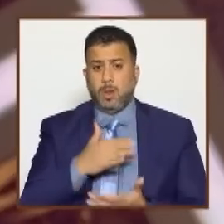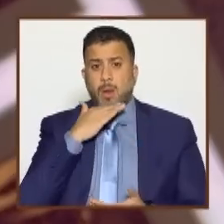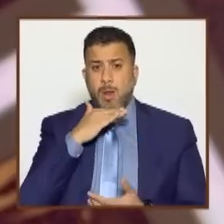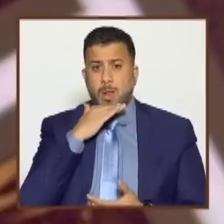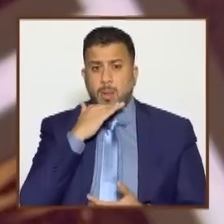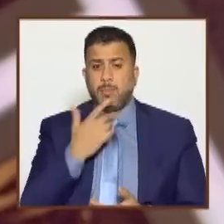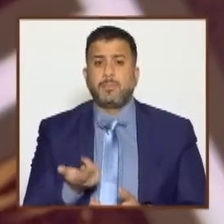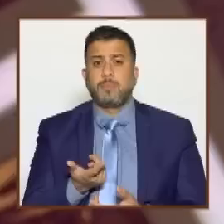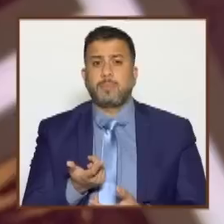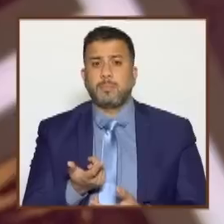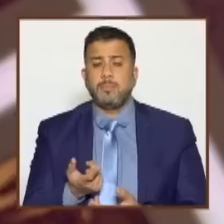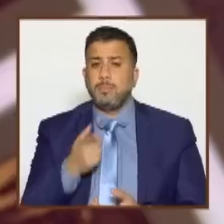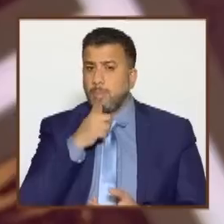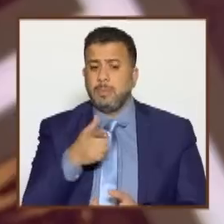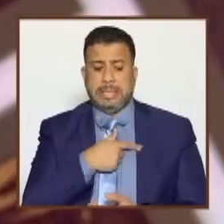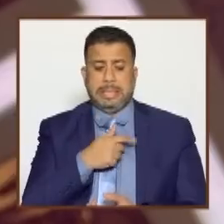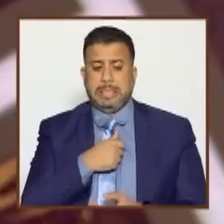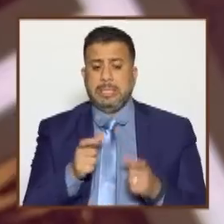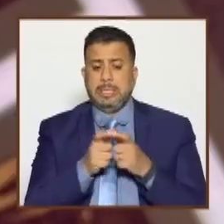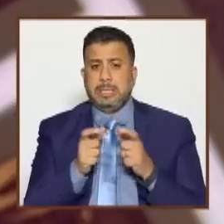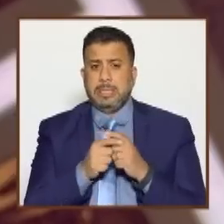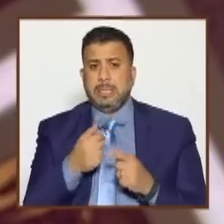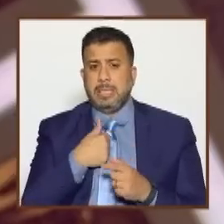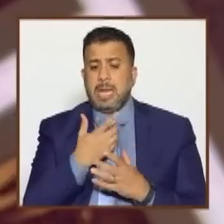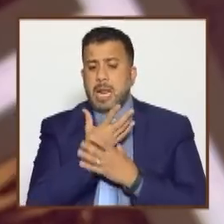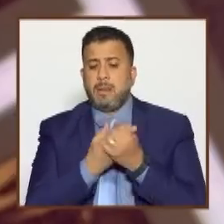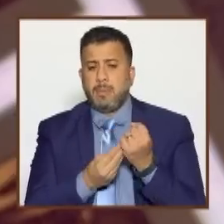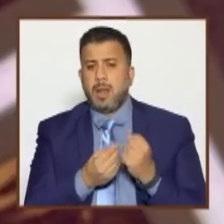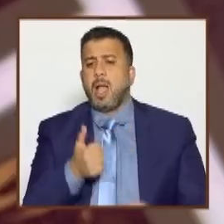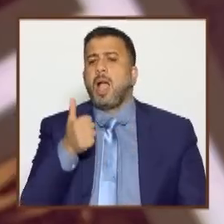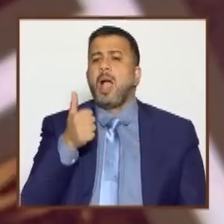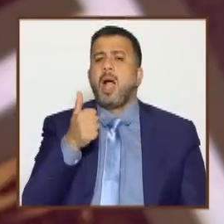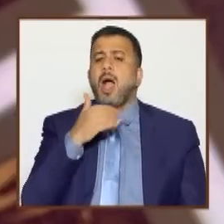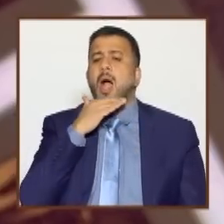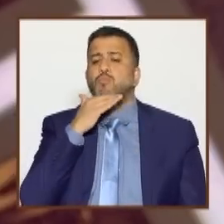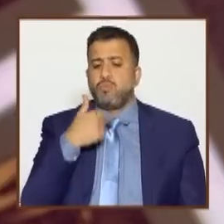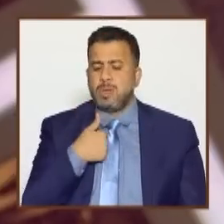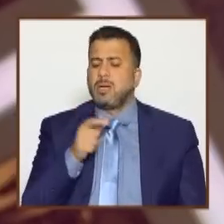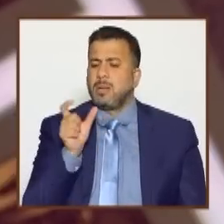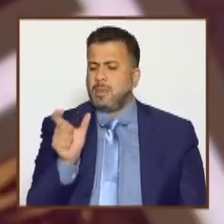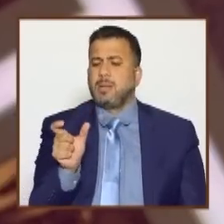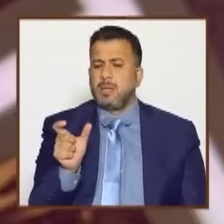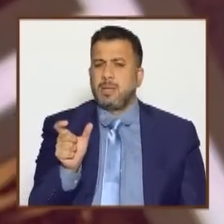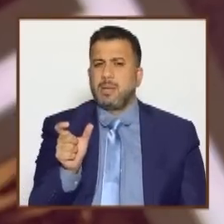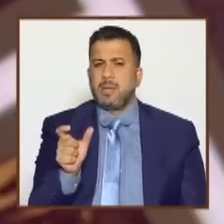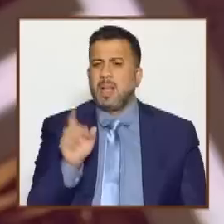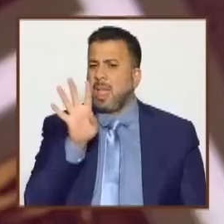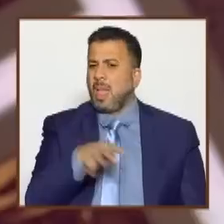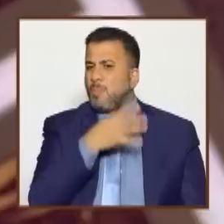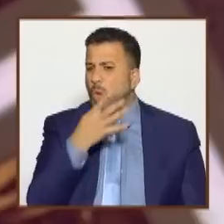بهذا. فإذا كان الشخص يحمل اسم سماه به أبوه وهو اسم